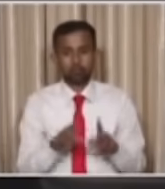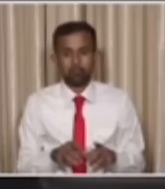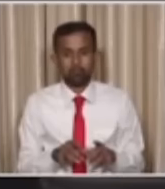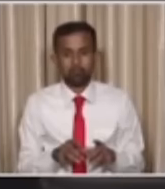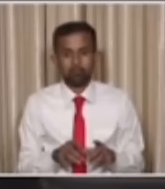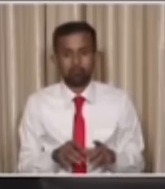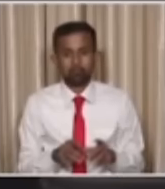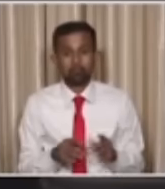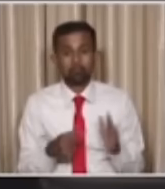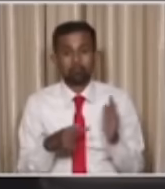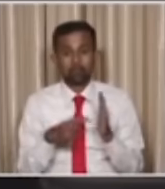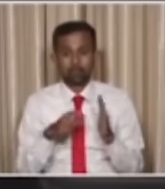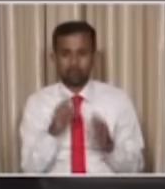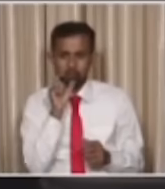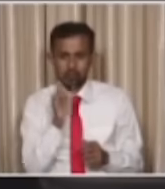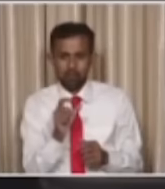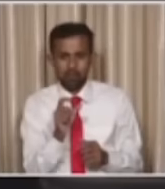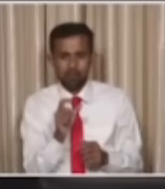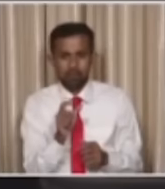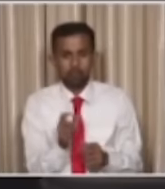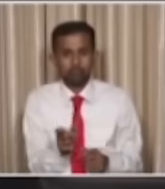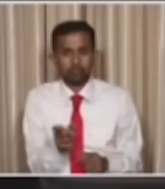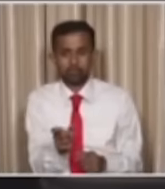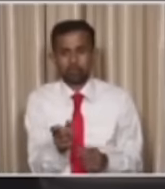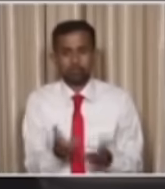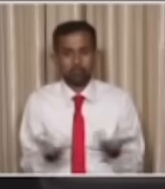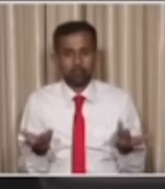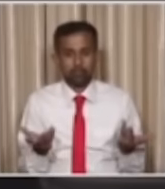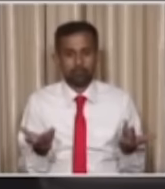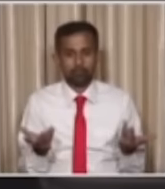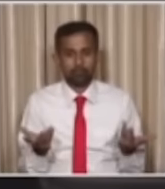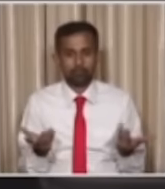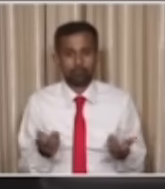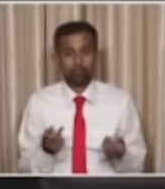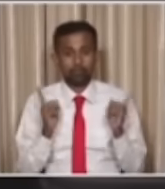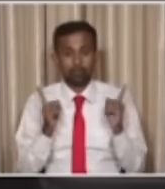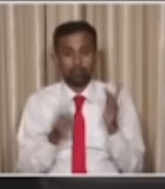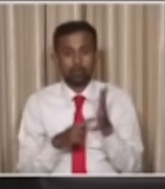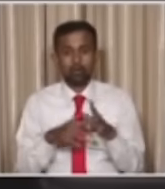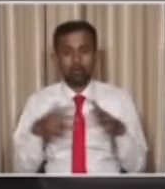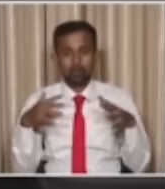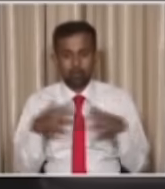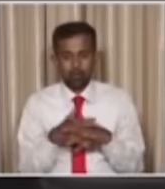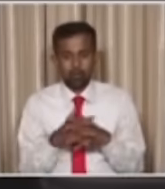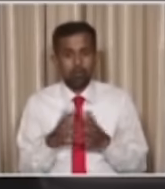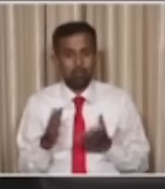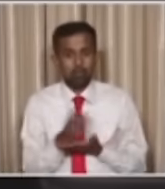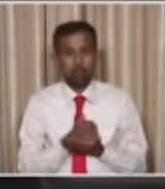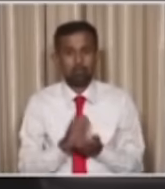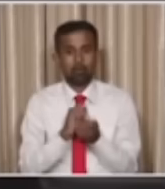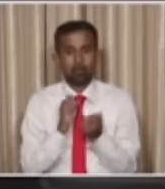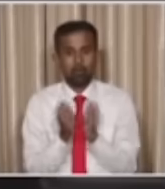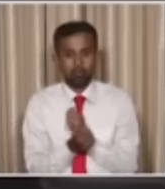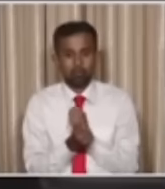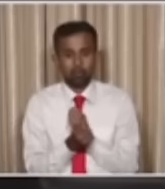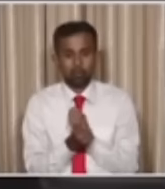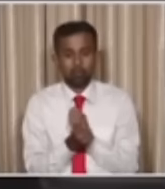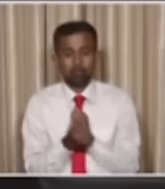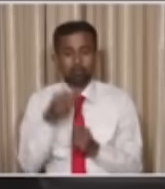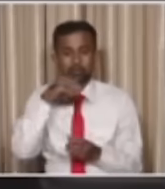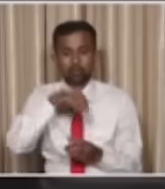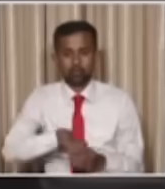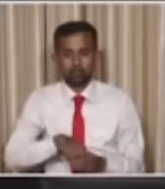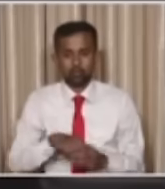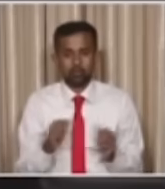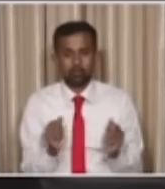බොහොම ටෙක්නිකලි බලලා යම් යම් උතුරු නියෝග දෙන්න. මම හිතන්නේ අර ස්පෝර්ට්ස් ලෝ එක සම්පූර්ණ වෙනස් කිරීම කියන සංතානපේ තුල